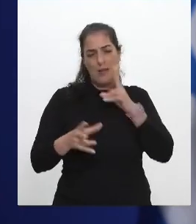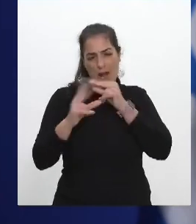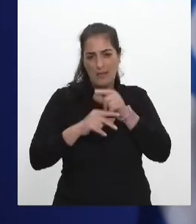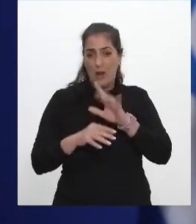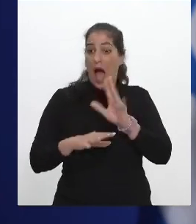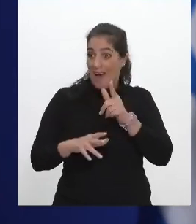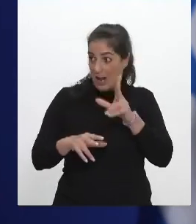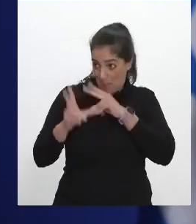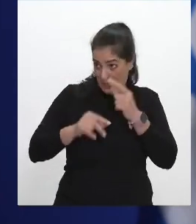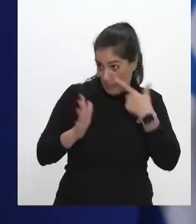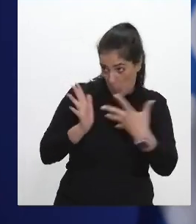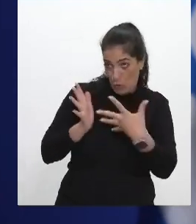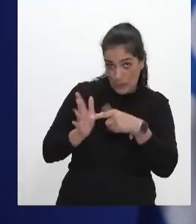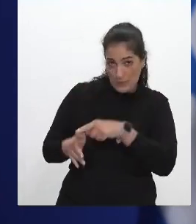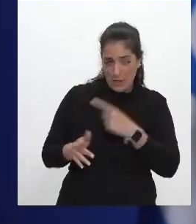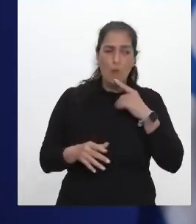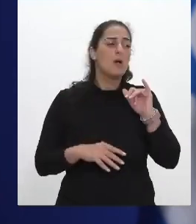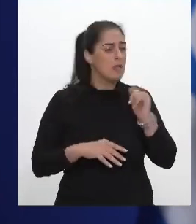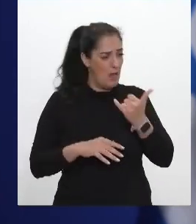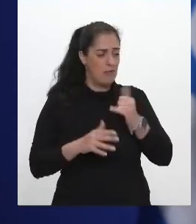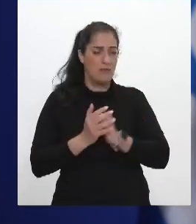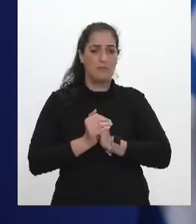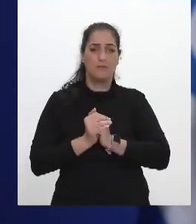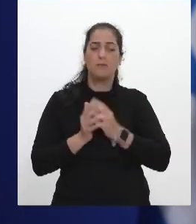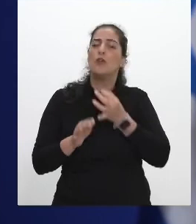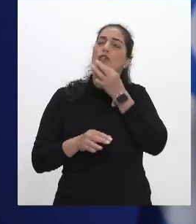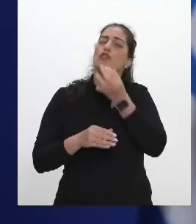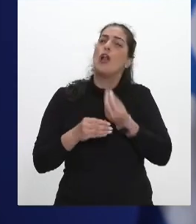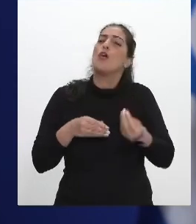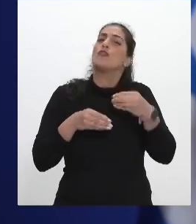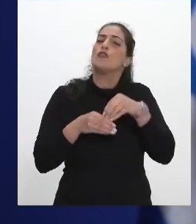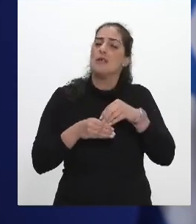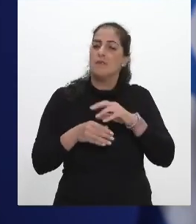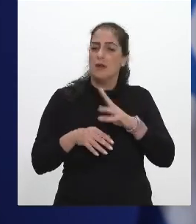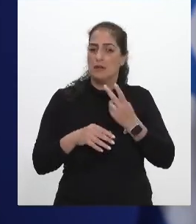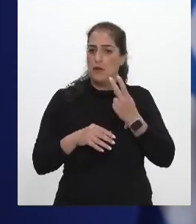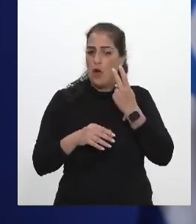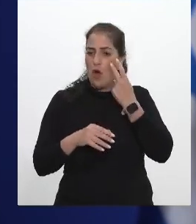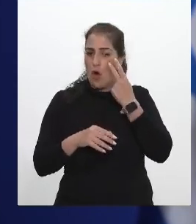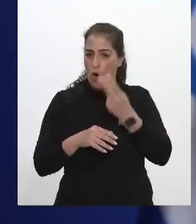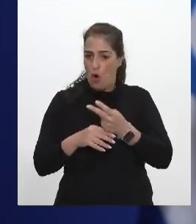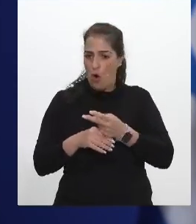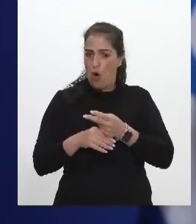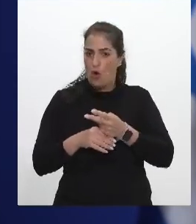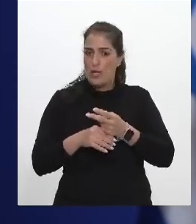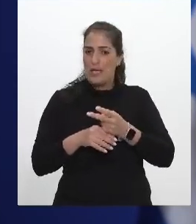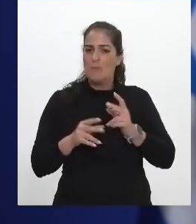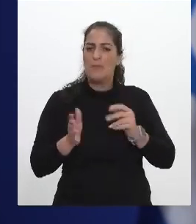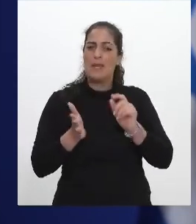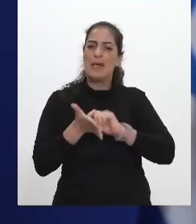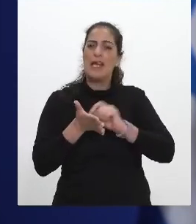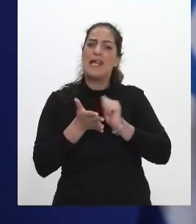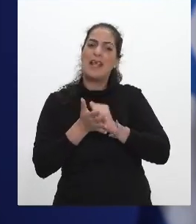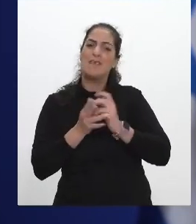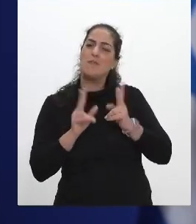בבחינה הסוגיה הזאת בבחינה שאלה נוספת רואים הלילה מתקפת כתבה מעירה מה צהל